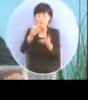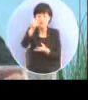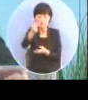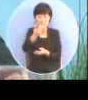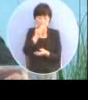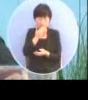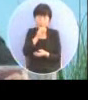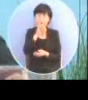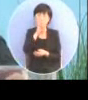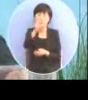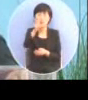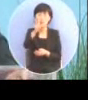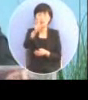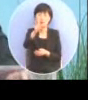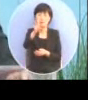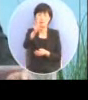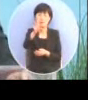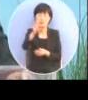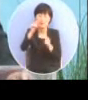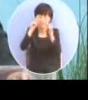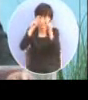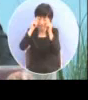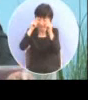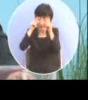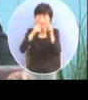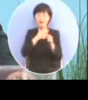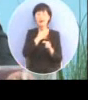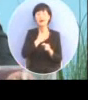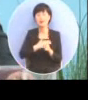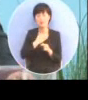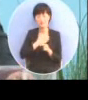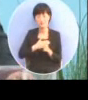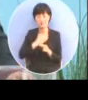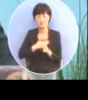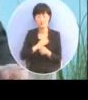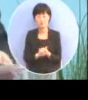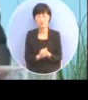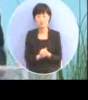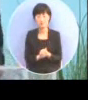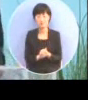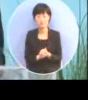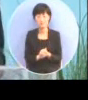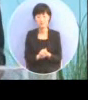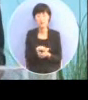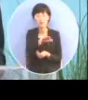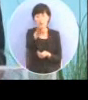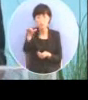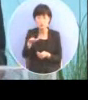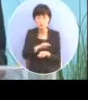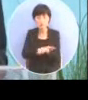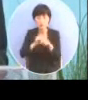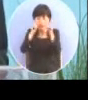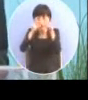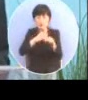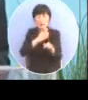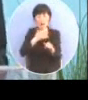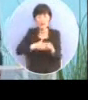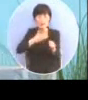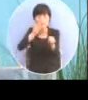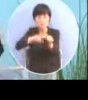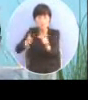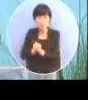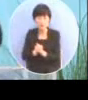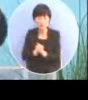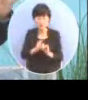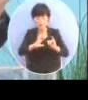Peter đã biết được rằng thời cựu ước có nghĩa là Môi-se đến không được, rồi các đấng tiên tri, vua đến không được, không làm gì được. Chúng ta phải hiểu điều